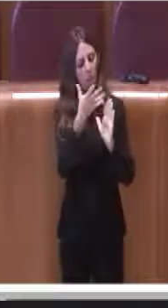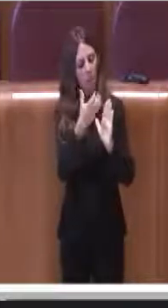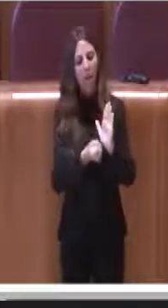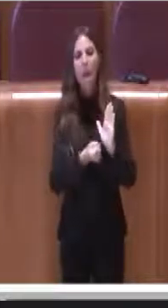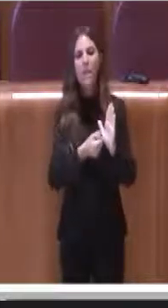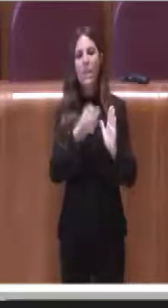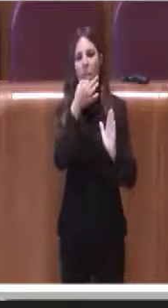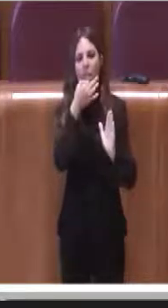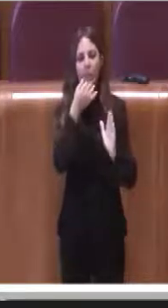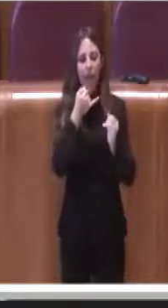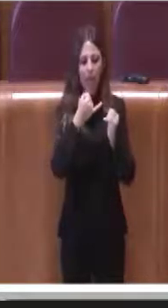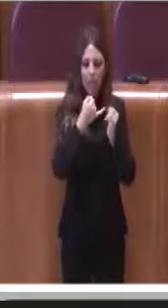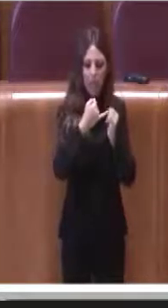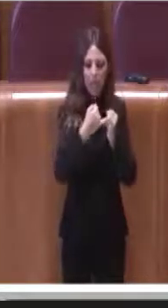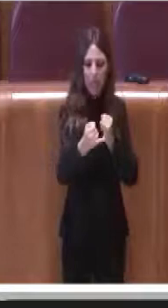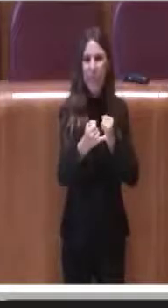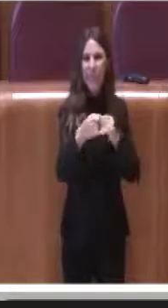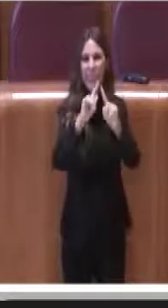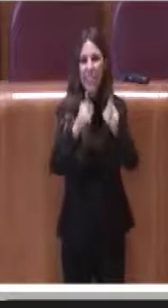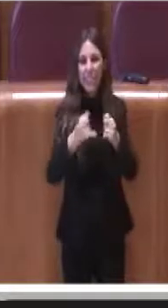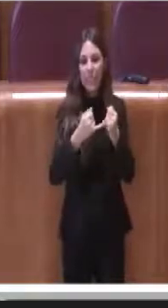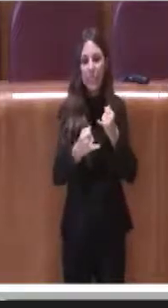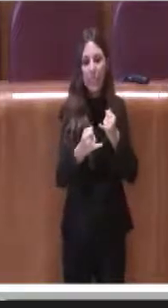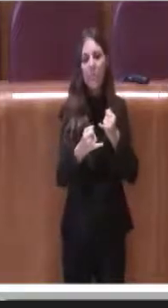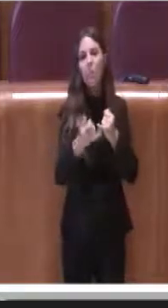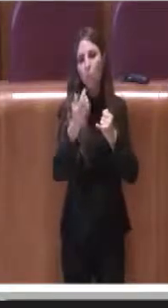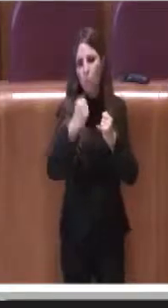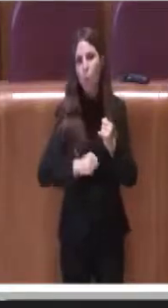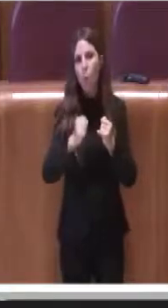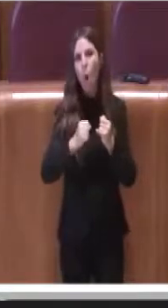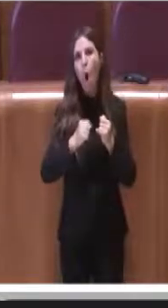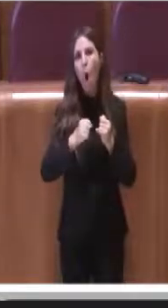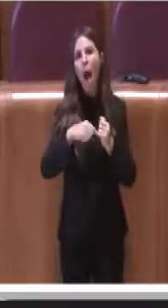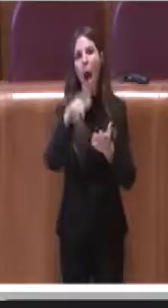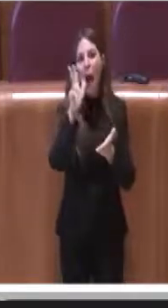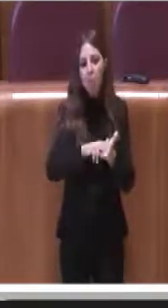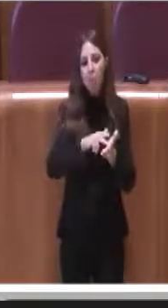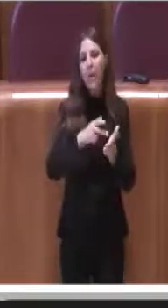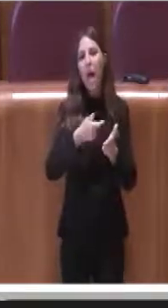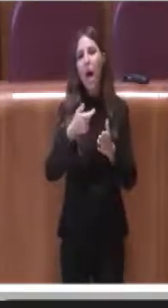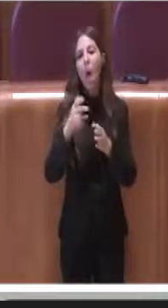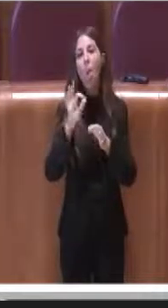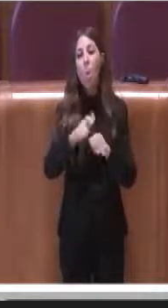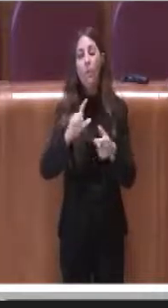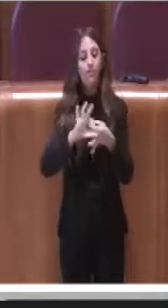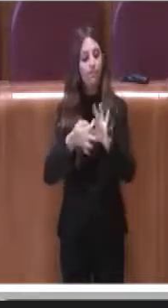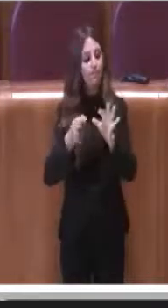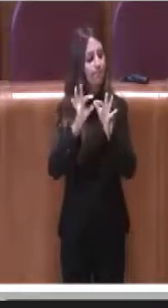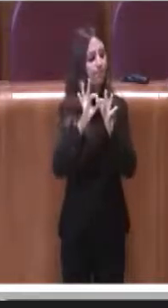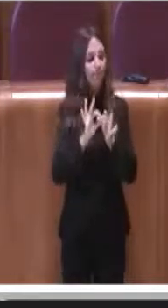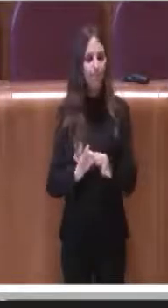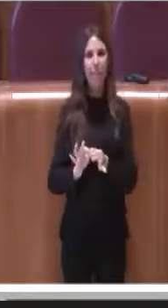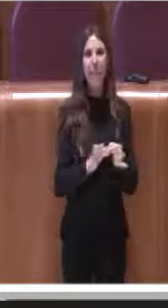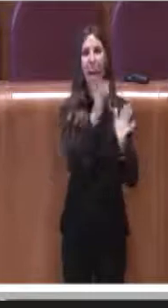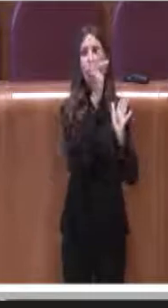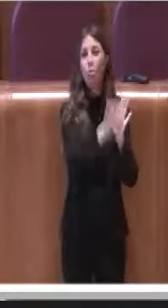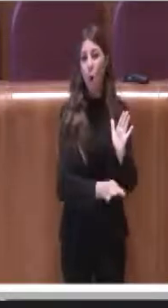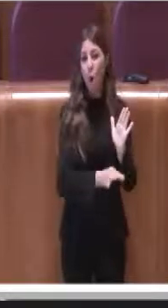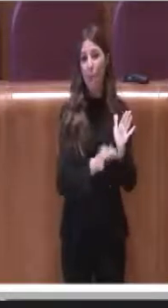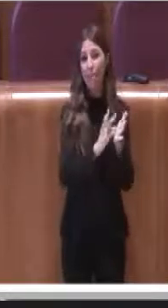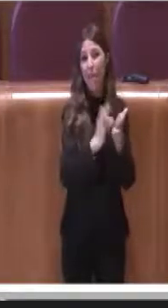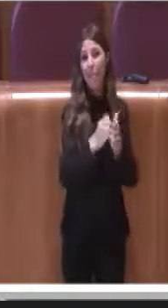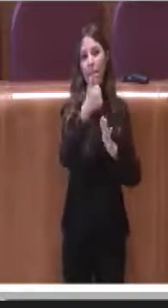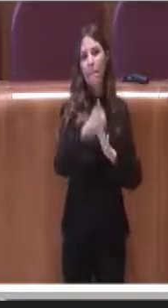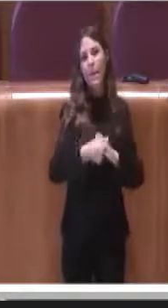che quindi anche il distanziometro in maniera retroattiva verrà applicato secondo quello che prevede la norma, quindi dal 1 settembre 2021,